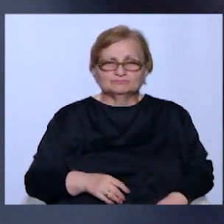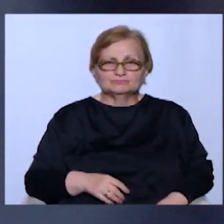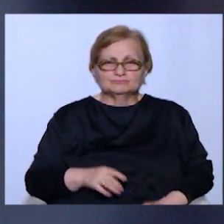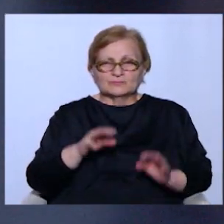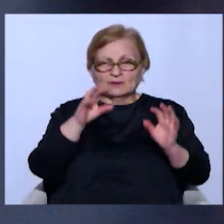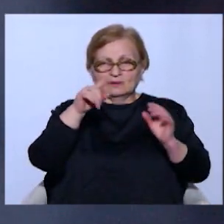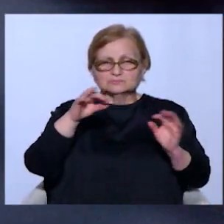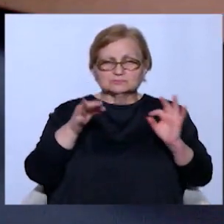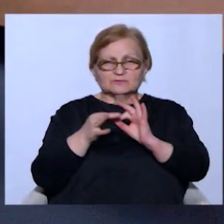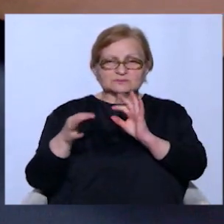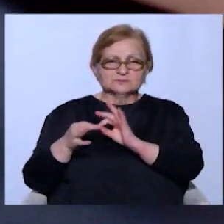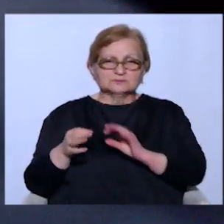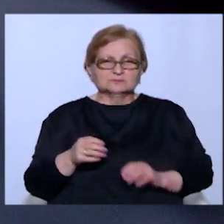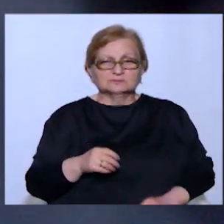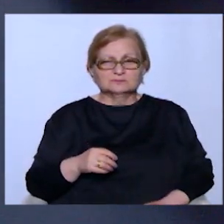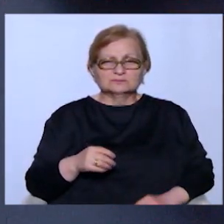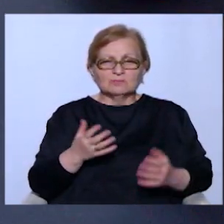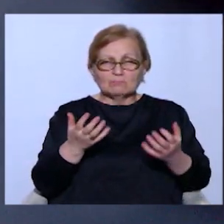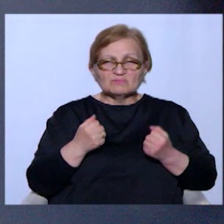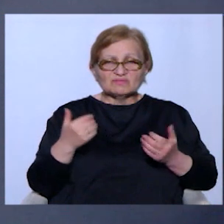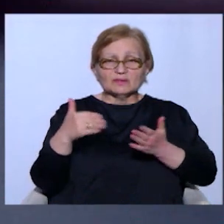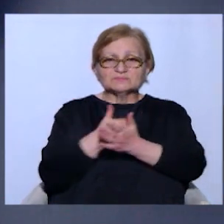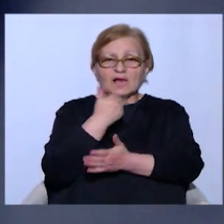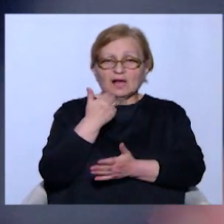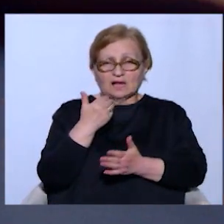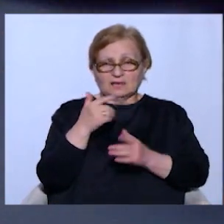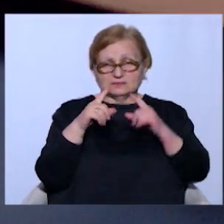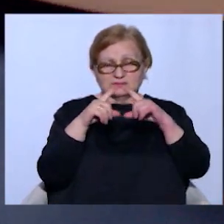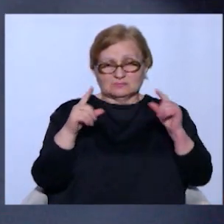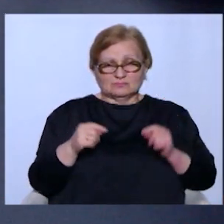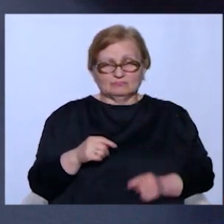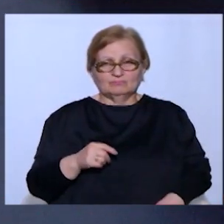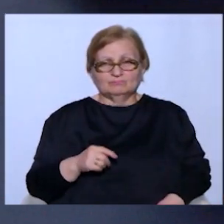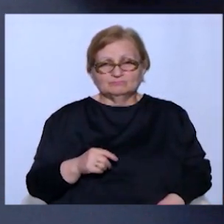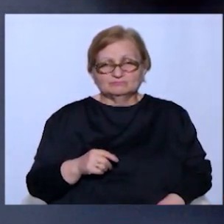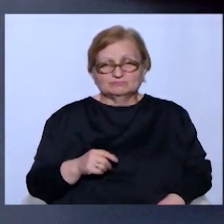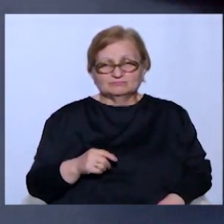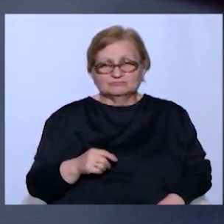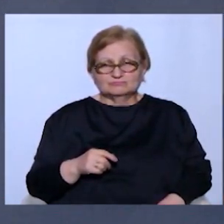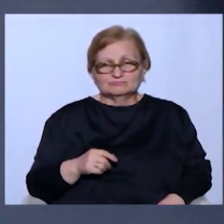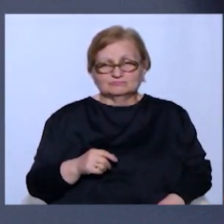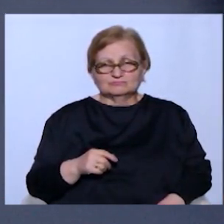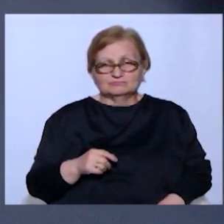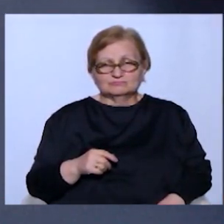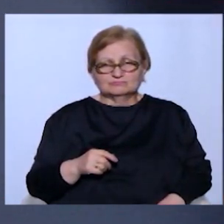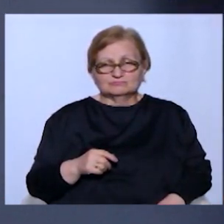ვაერთებთ ამ შუა წერტილებს და ვიღებთ ახალ სამკუთხედს, ხო, ესე იგი შუა სამკუთხედს და ასევე ვირჩევთ წერტილს